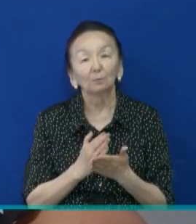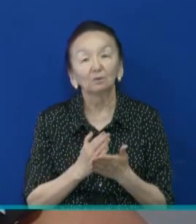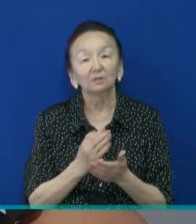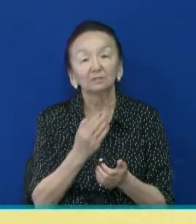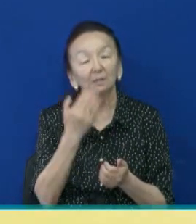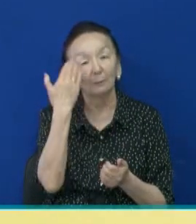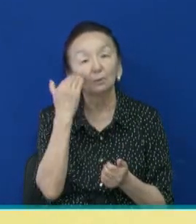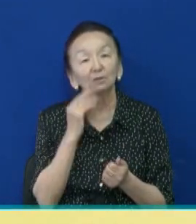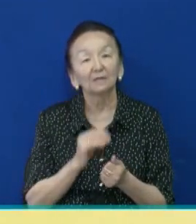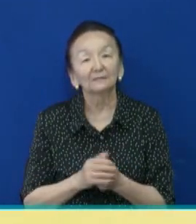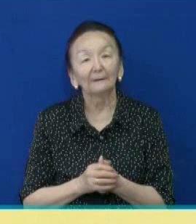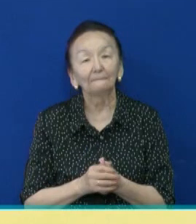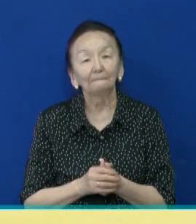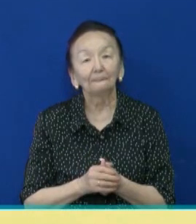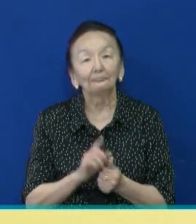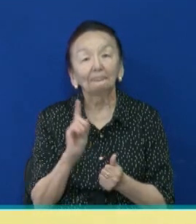вашего ребенка.